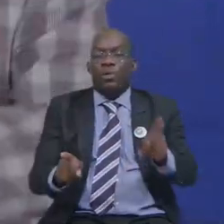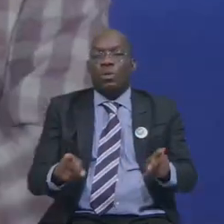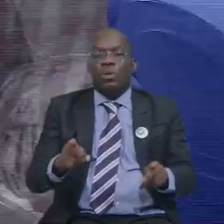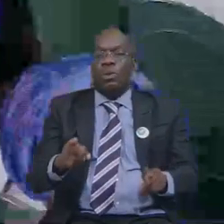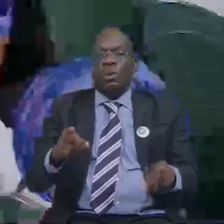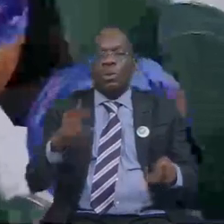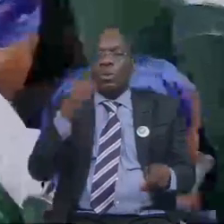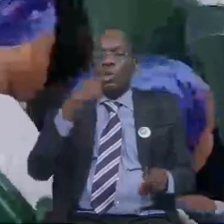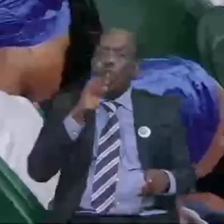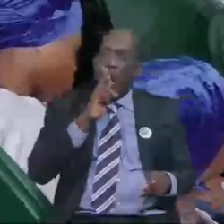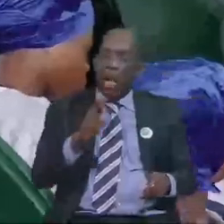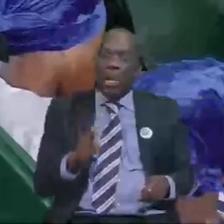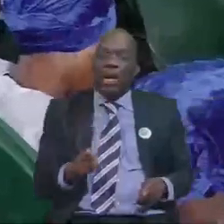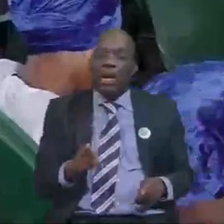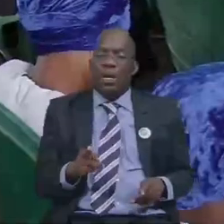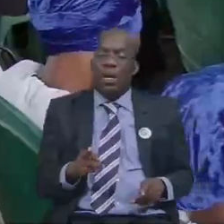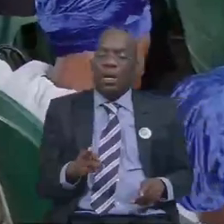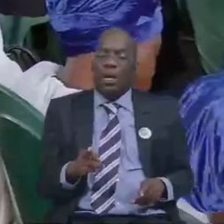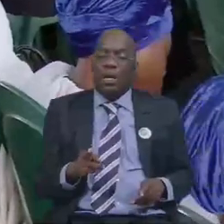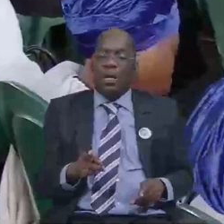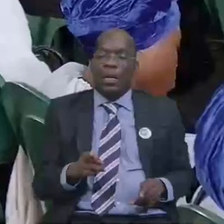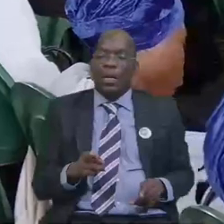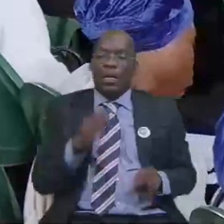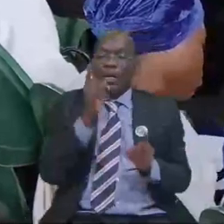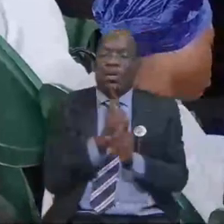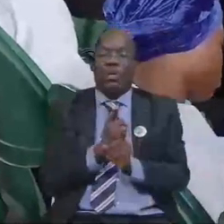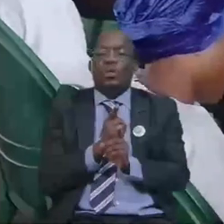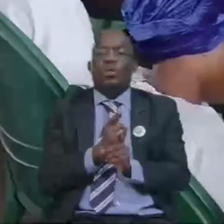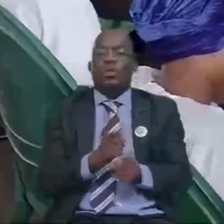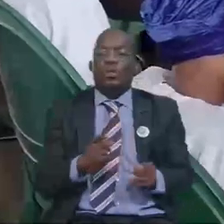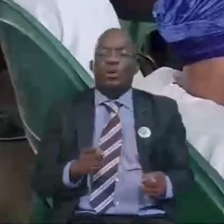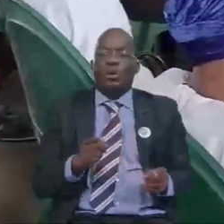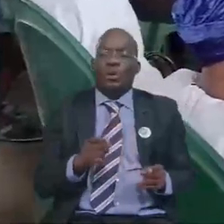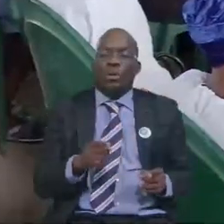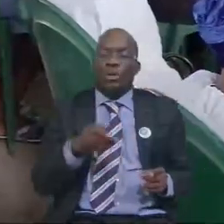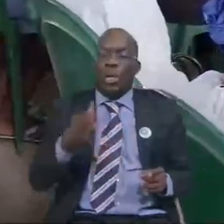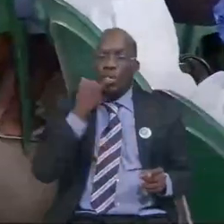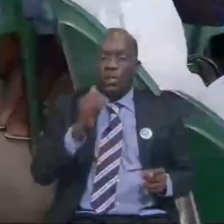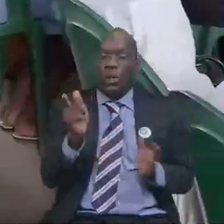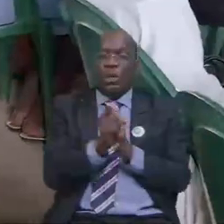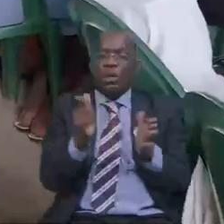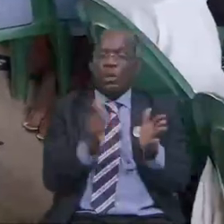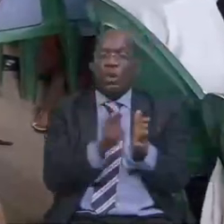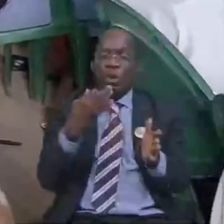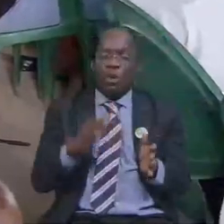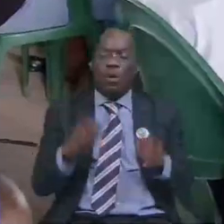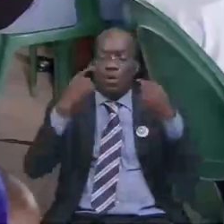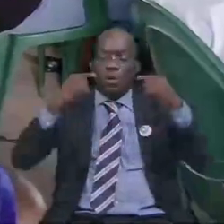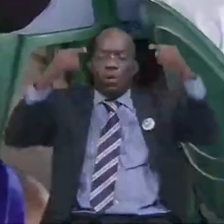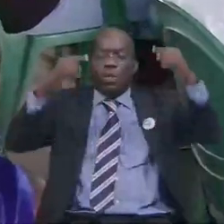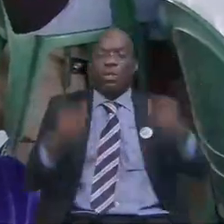ceux qui sont dans le Seigneur il y a la loi du succès si quelqu'un